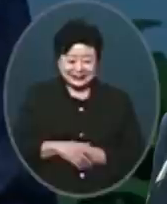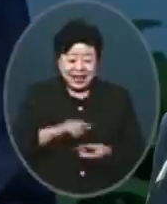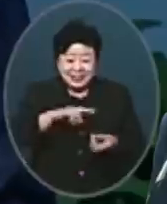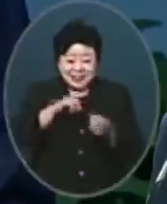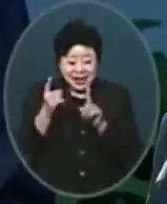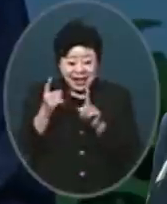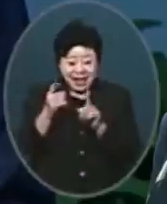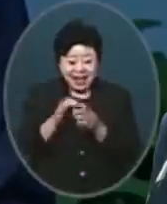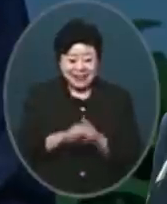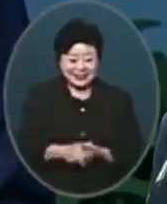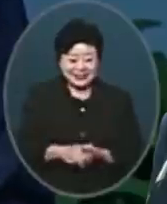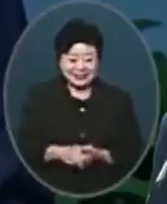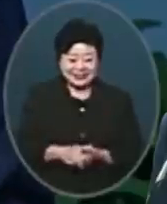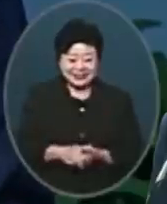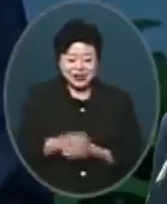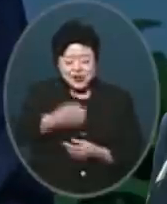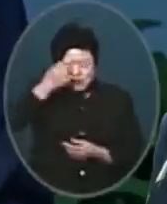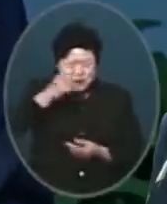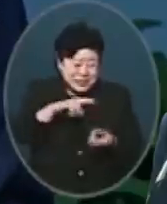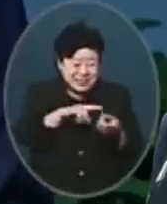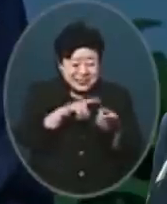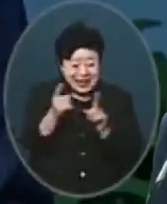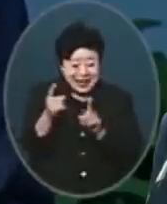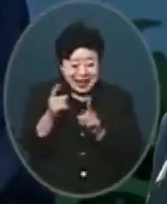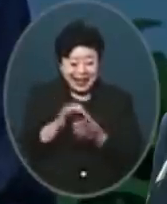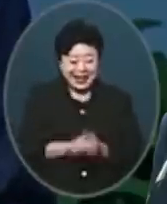살아나고 꿈이 살아나고